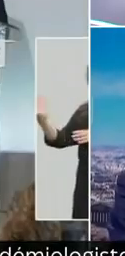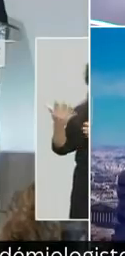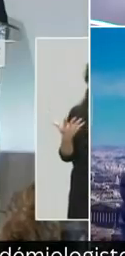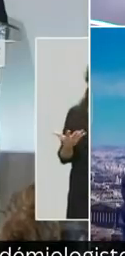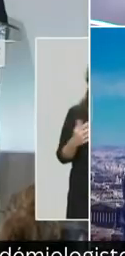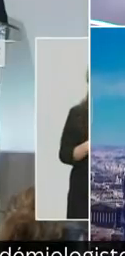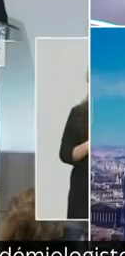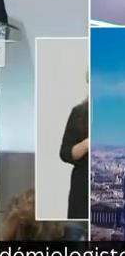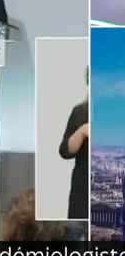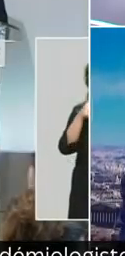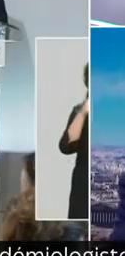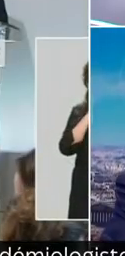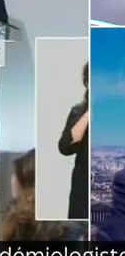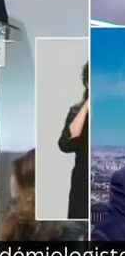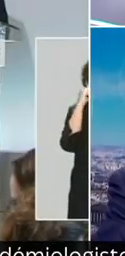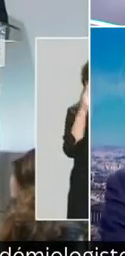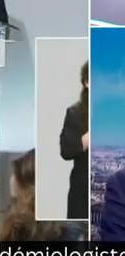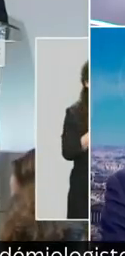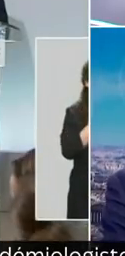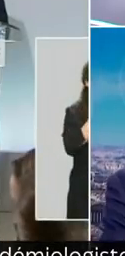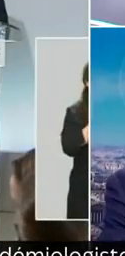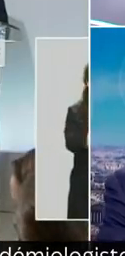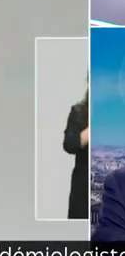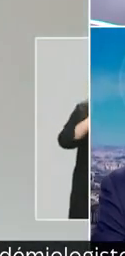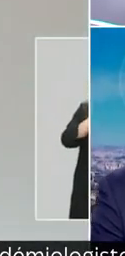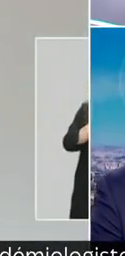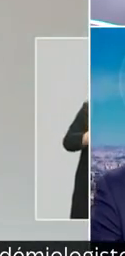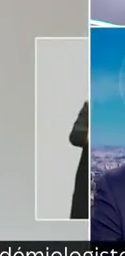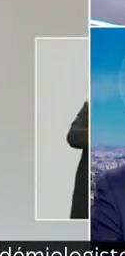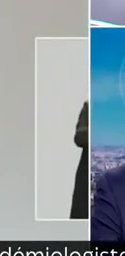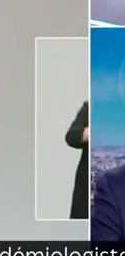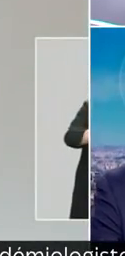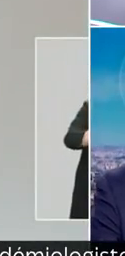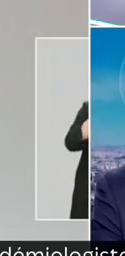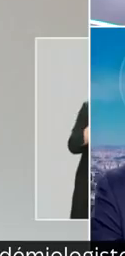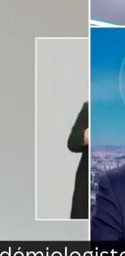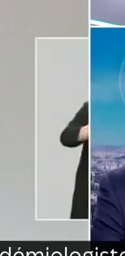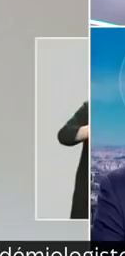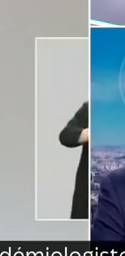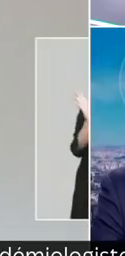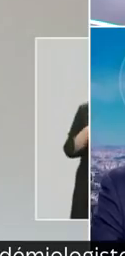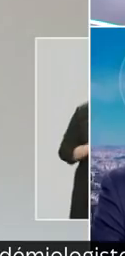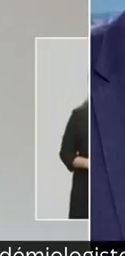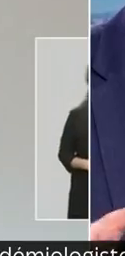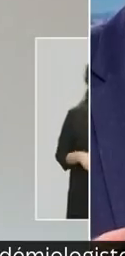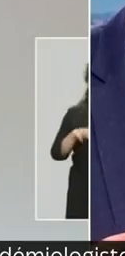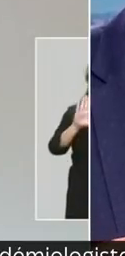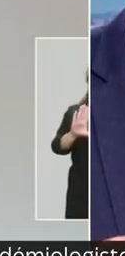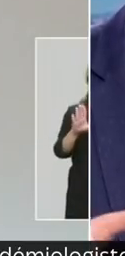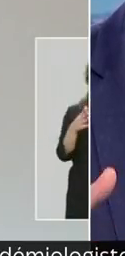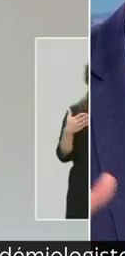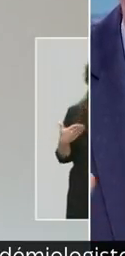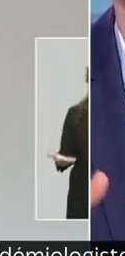l'idée que tout ce qui a été annoncé ne va pas avoir un impact considérable sur la vague de patients qui vont arriver pendant les fêtes, où la majorité des